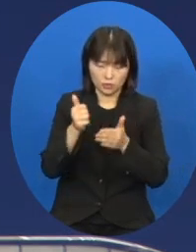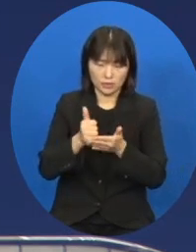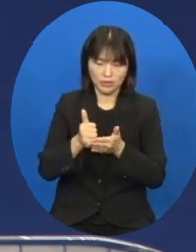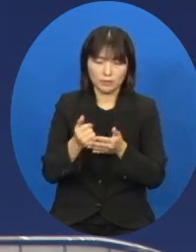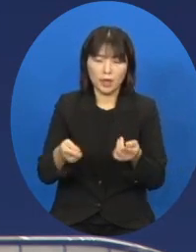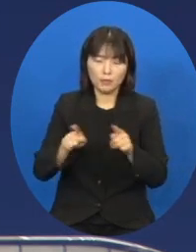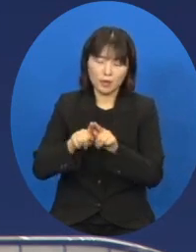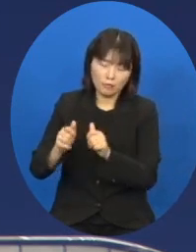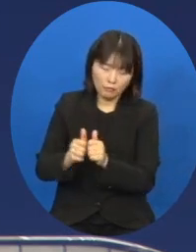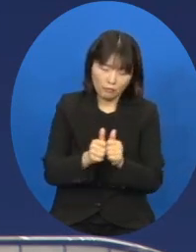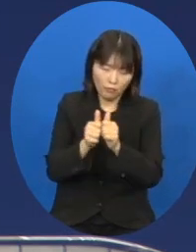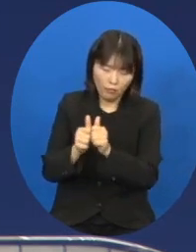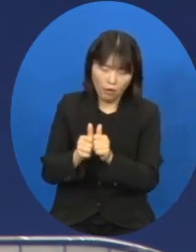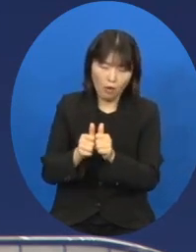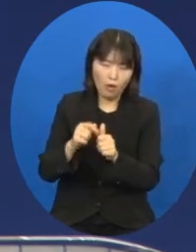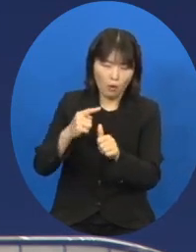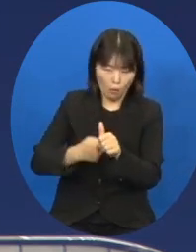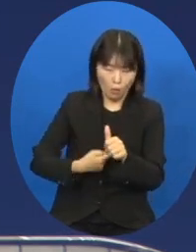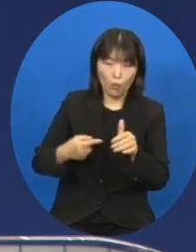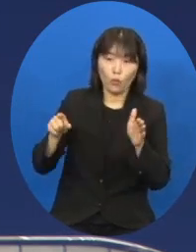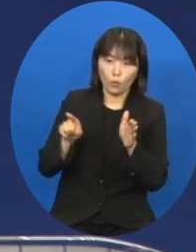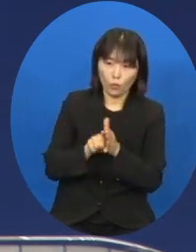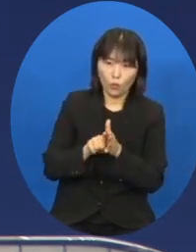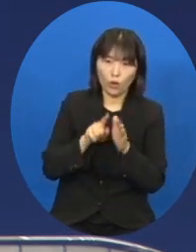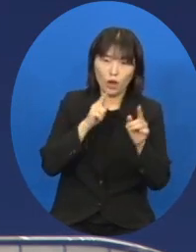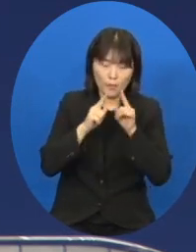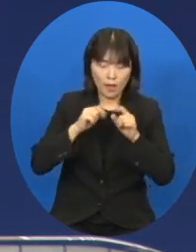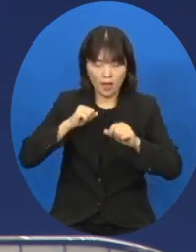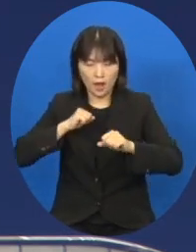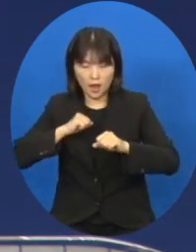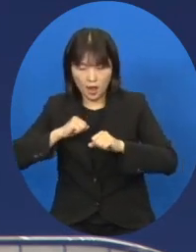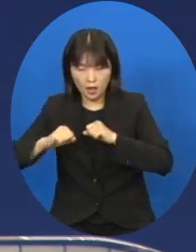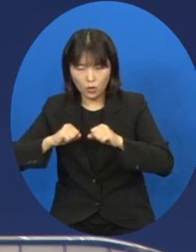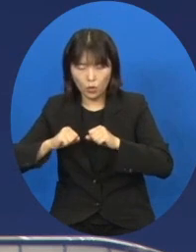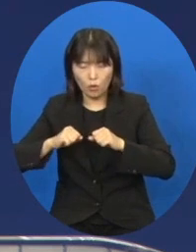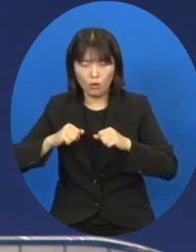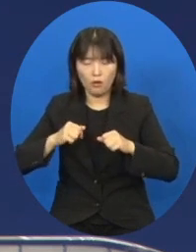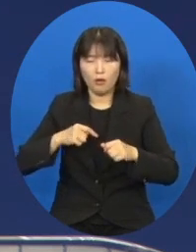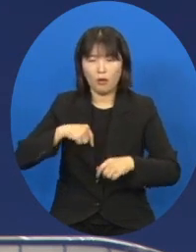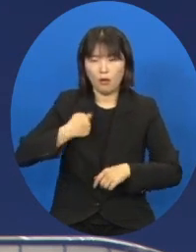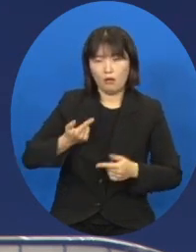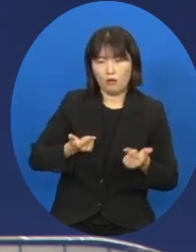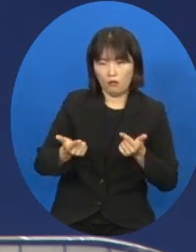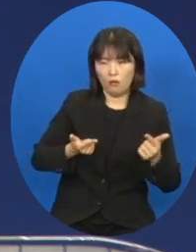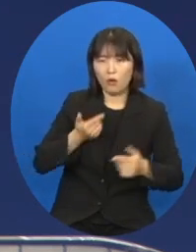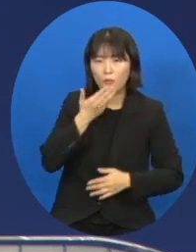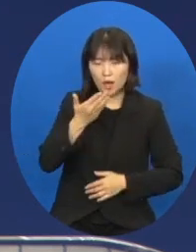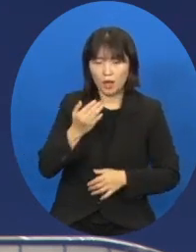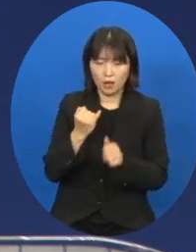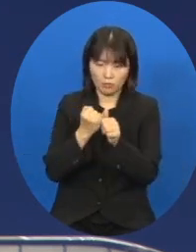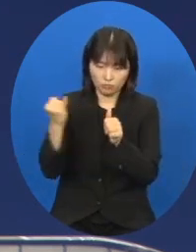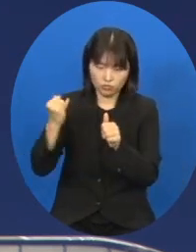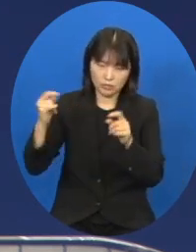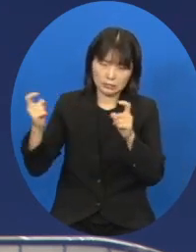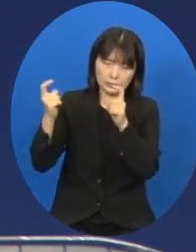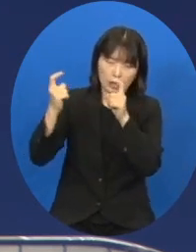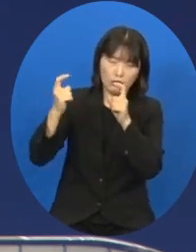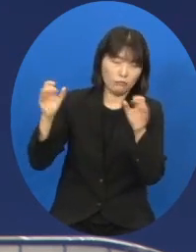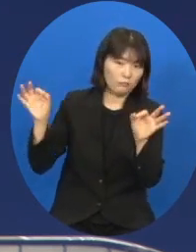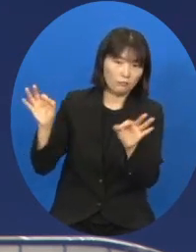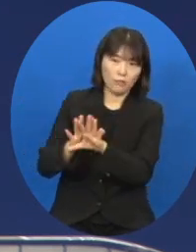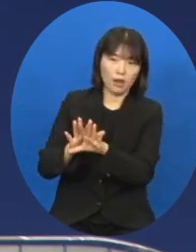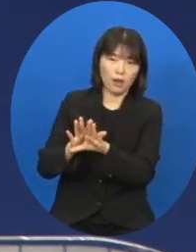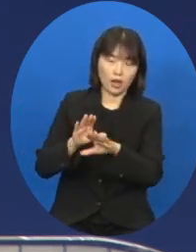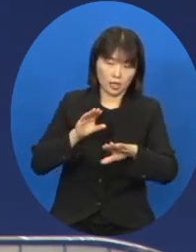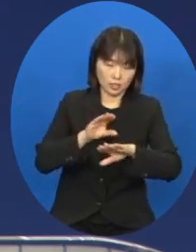함께 하심이 믿어지면서 말과 행동이 자제된다. 아내와의 싸움이 거의 사라졌다. 특히